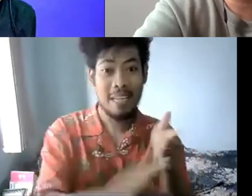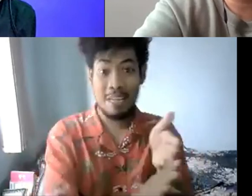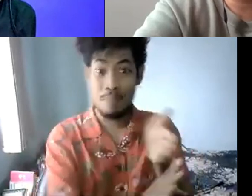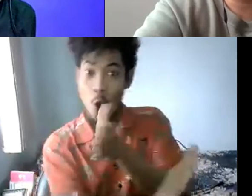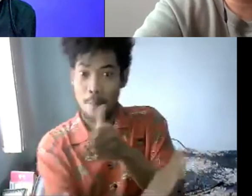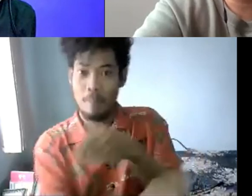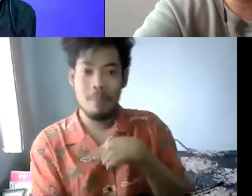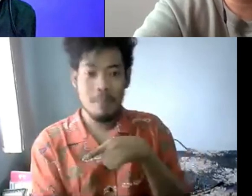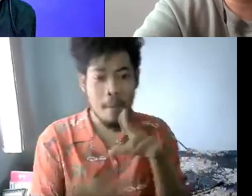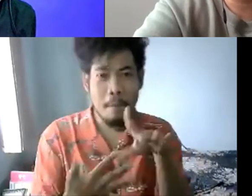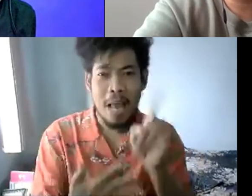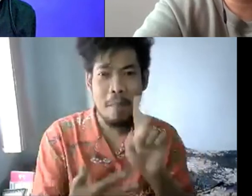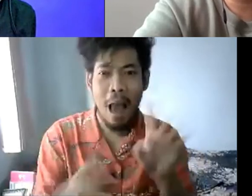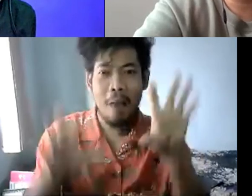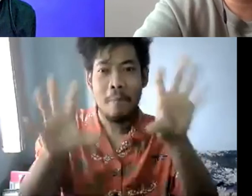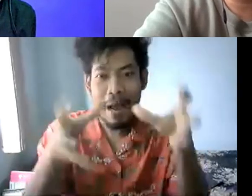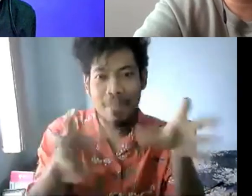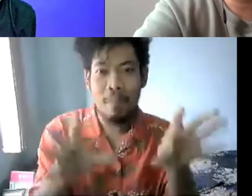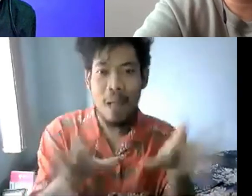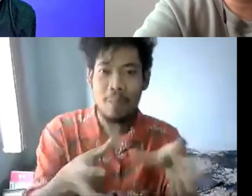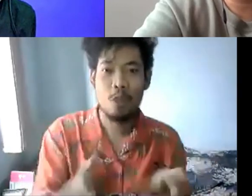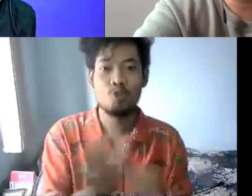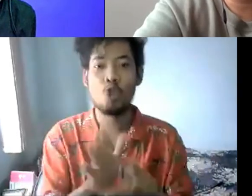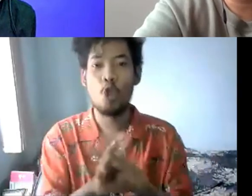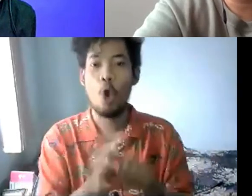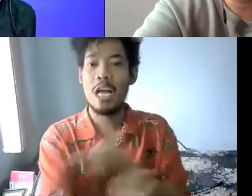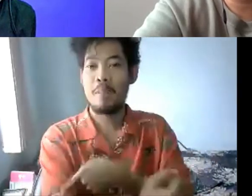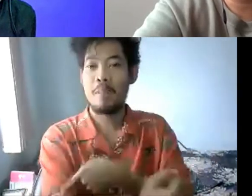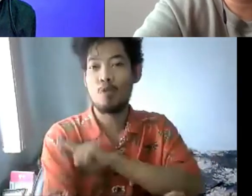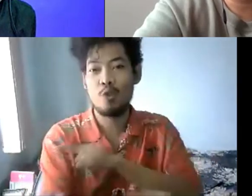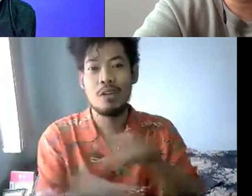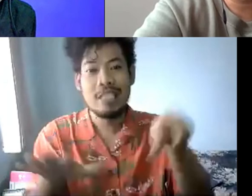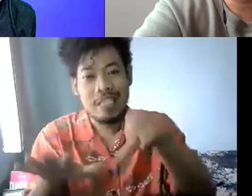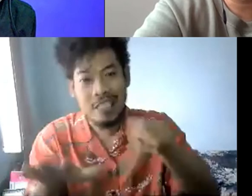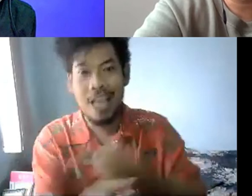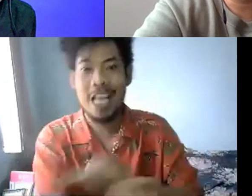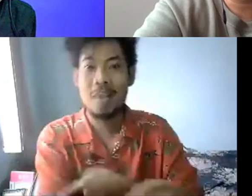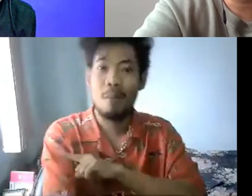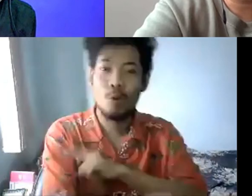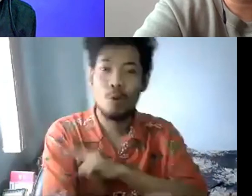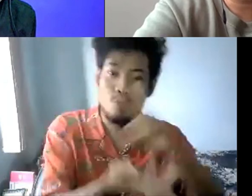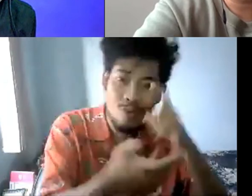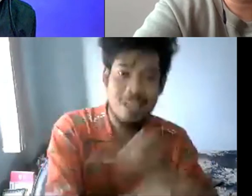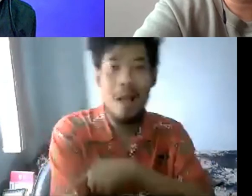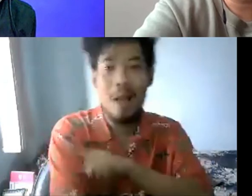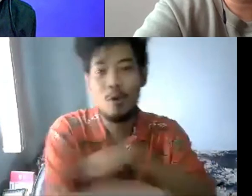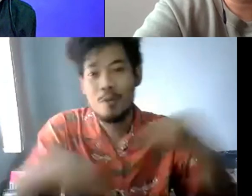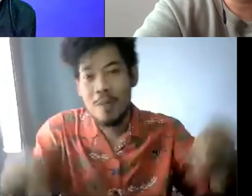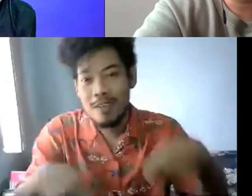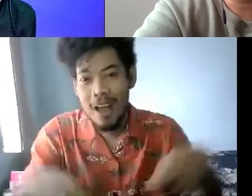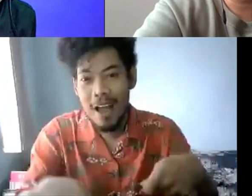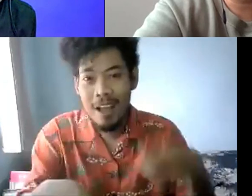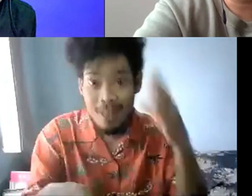oh